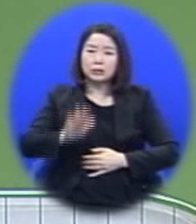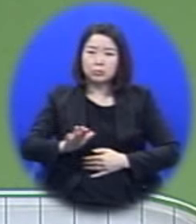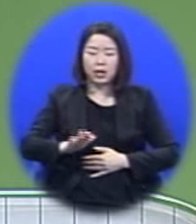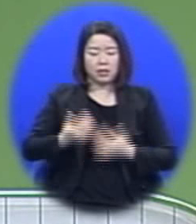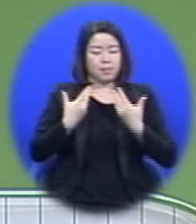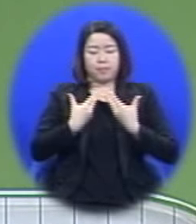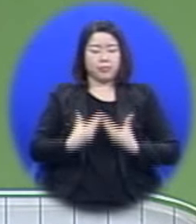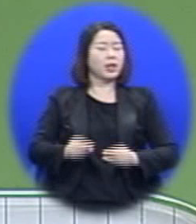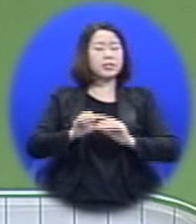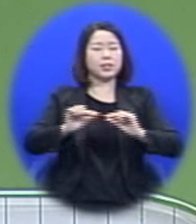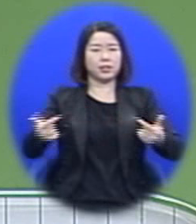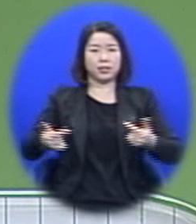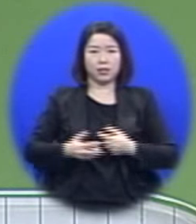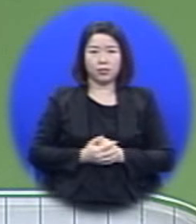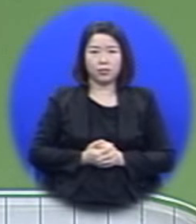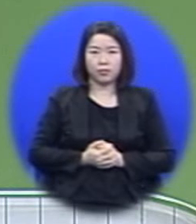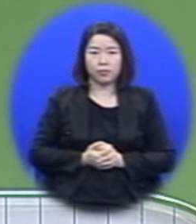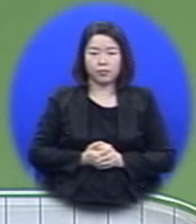낙망하지는 않는